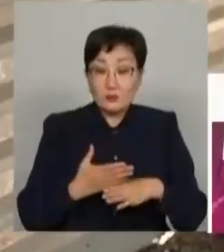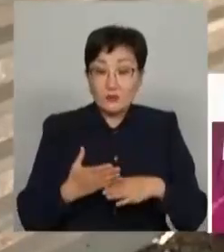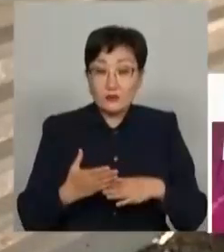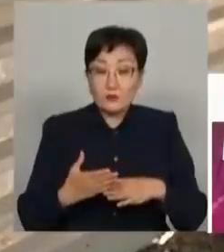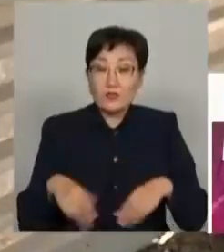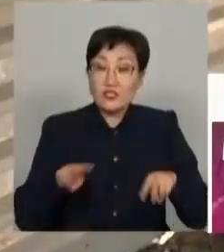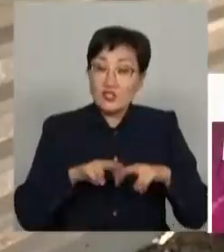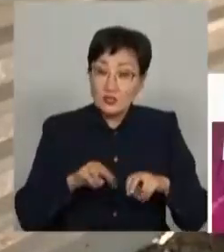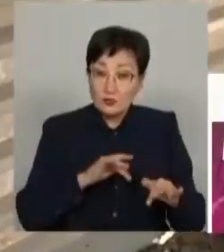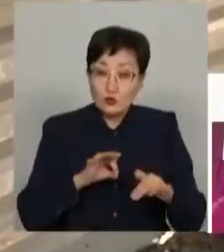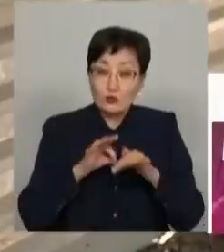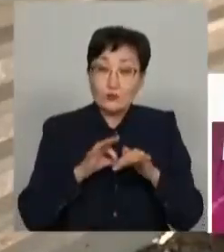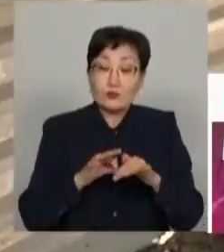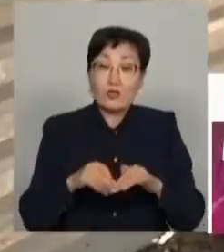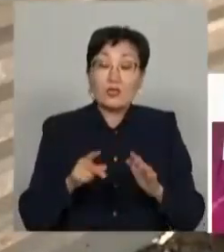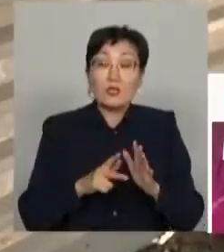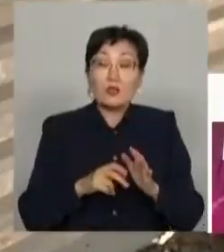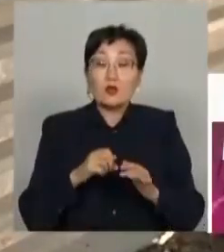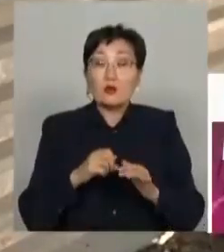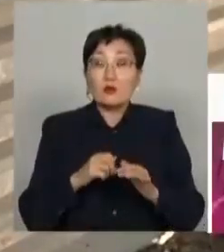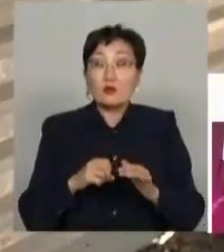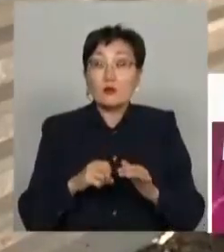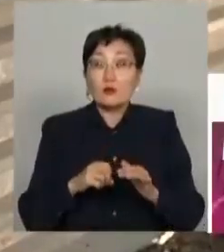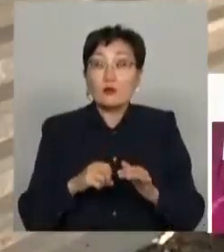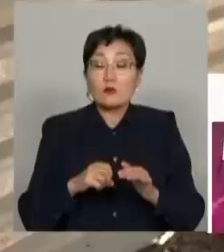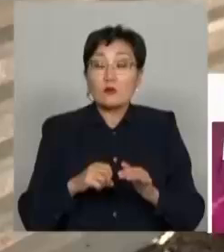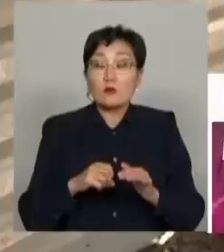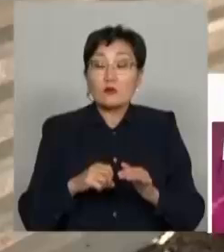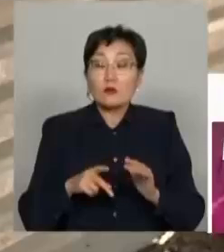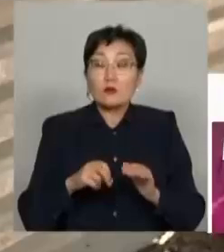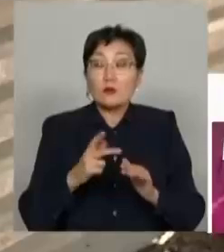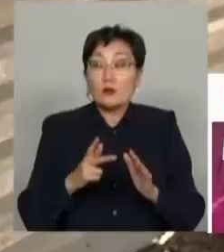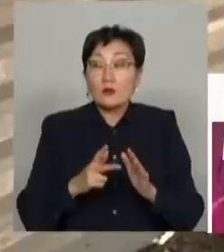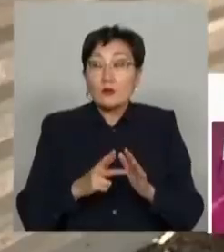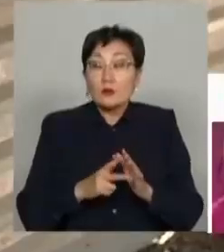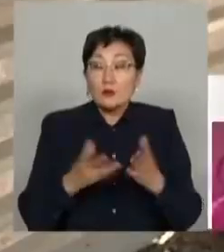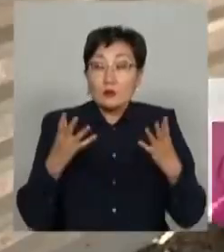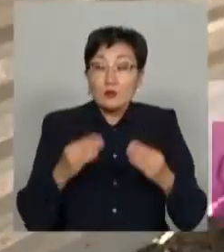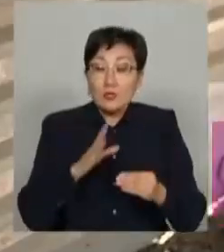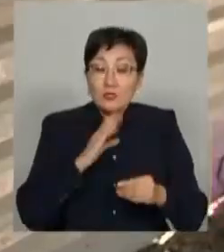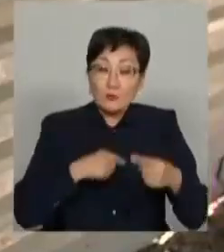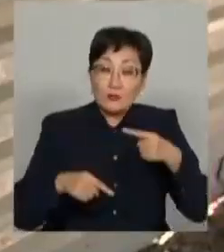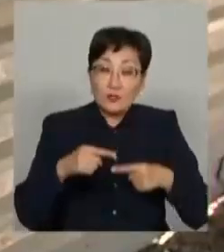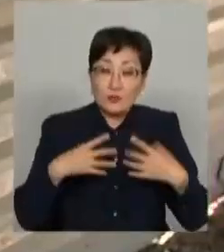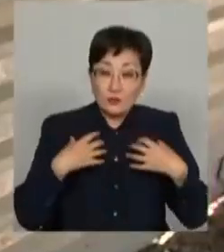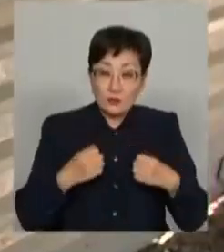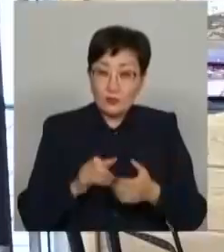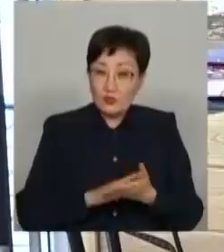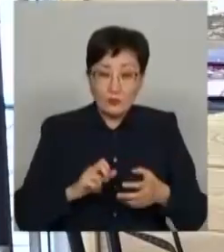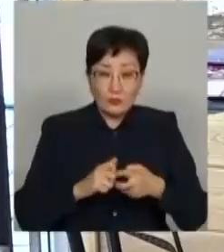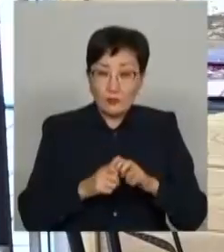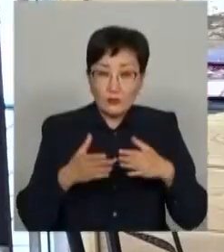жан-жақтан іздеп, бүгін 8 күні аман есен қызымыз үйімізге оралды. Дін аман, денсаулығында ешқандай ақау жоқ, жақсы